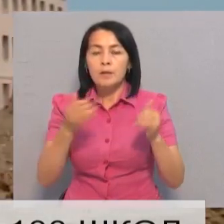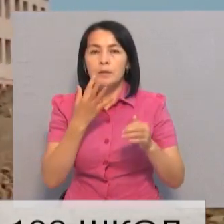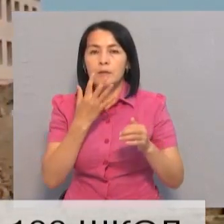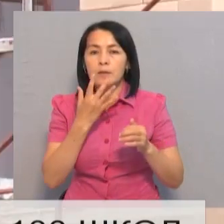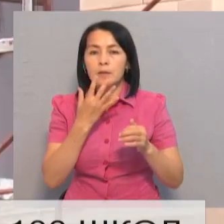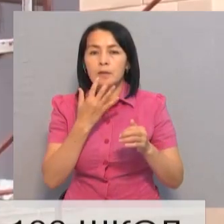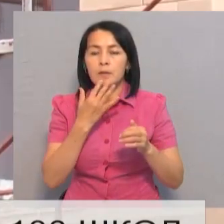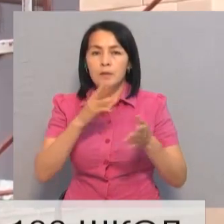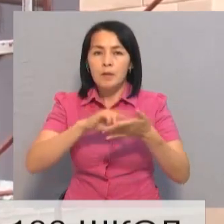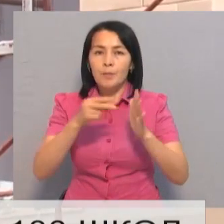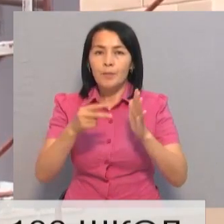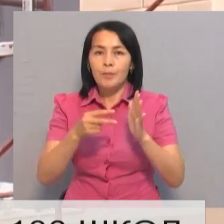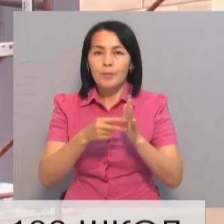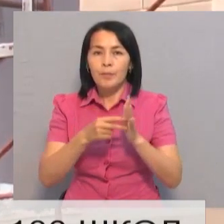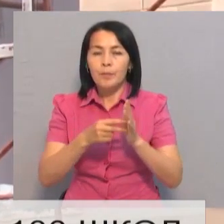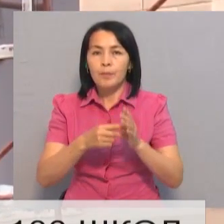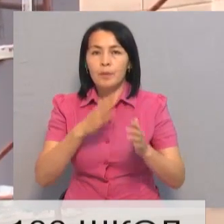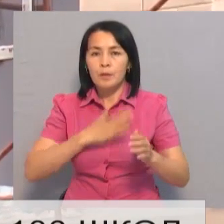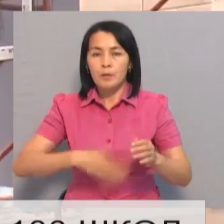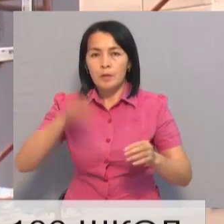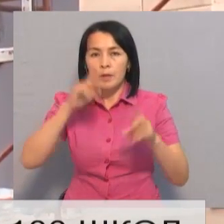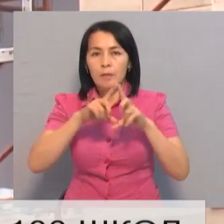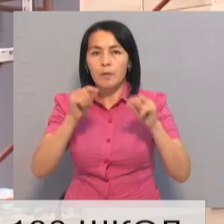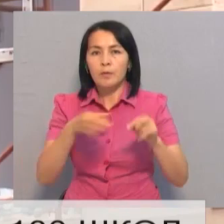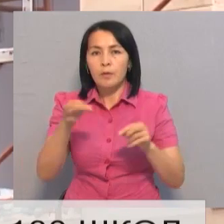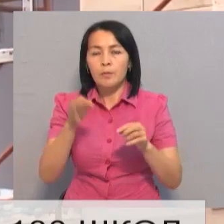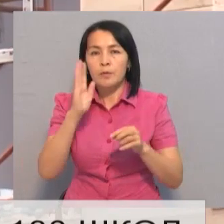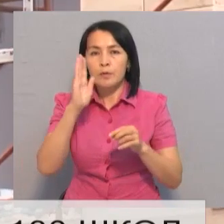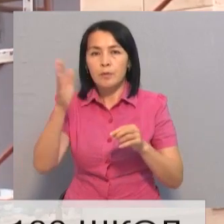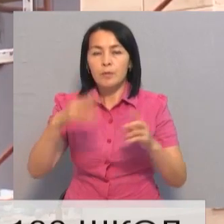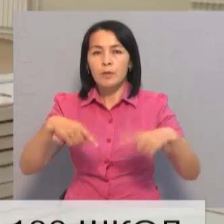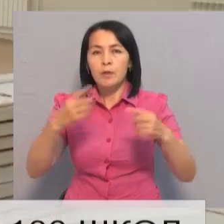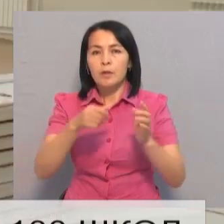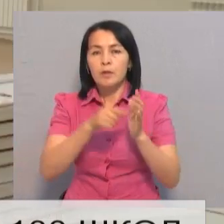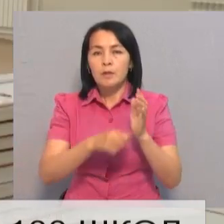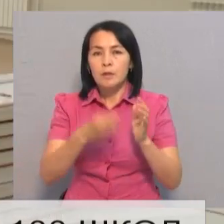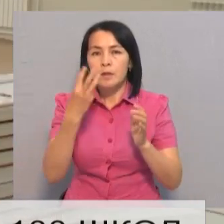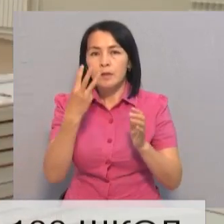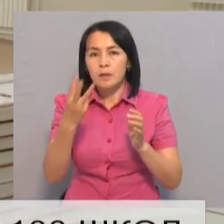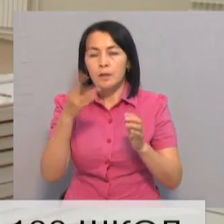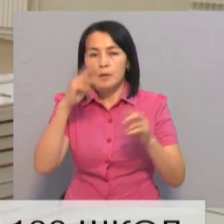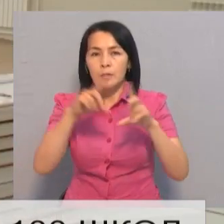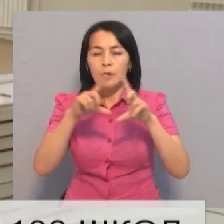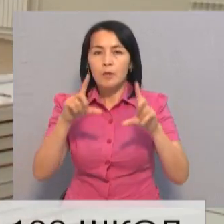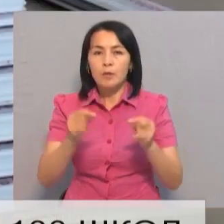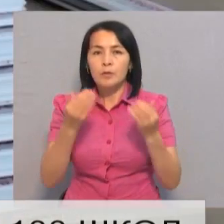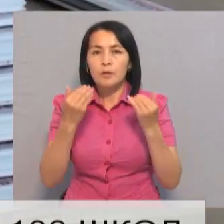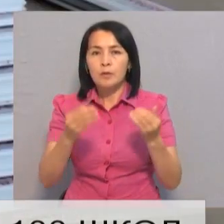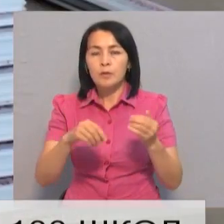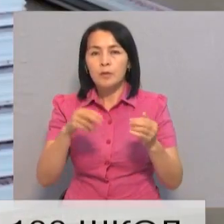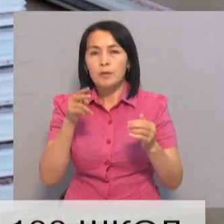национальной пилотного проекта «Жайыл Мектеп» в области будет построено 63 школы на 49 тысяч мест. До